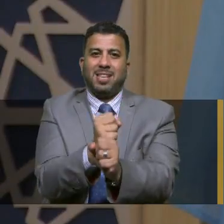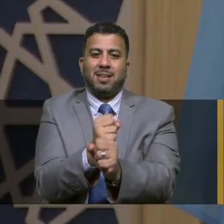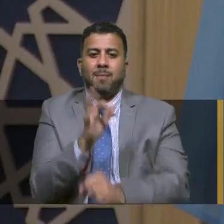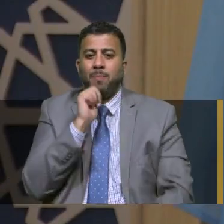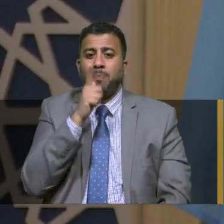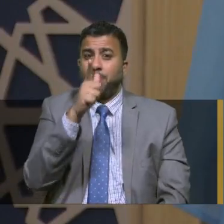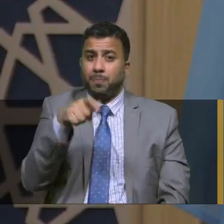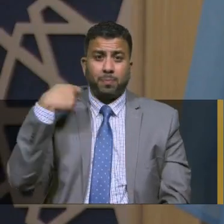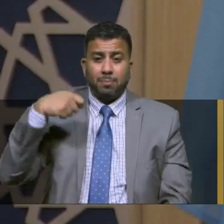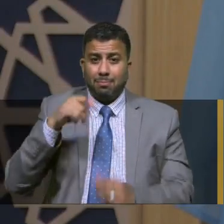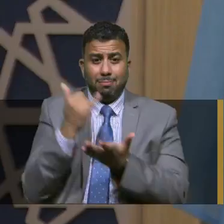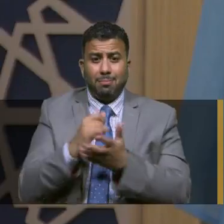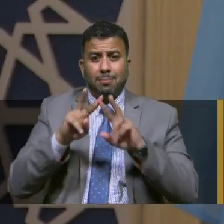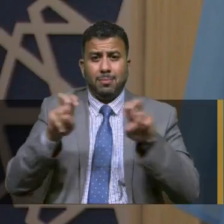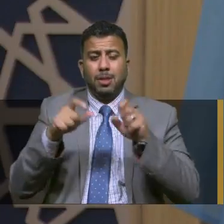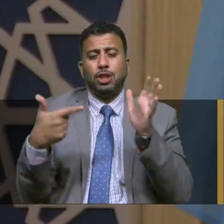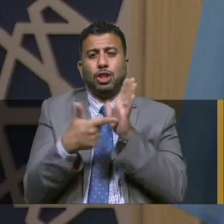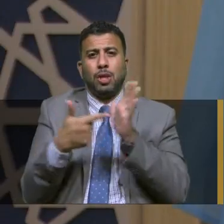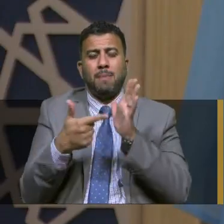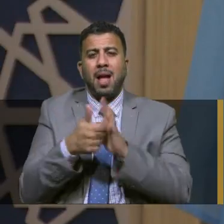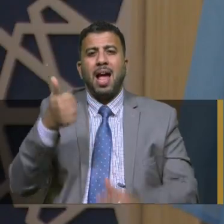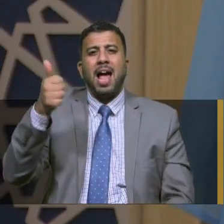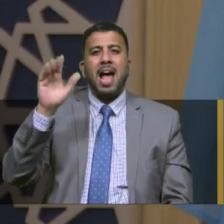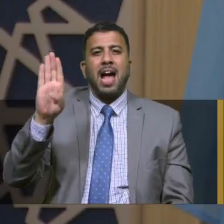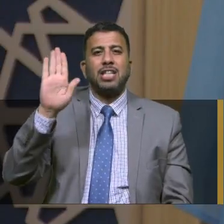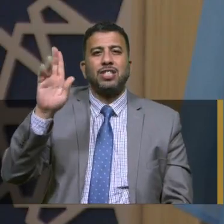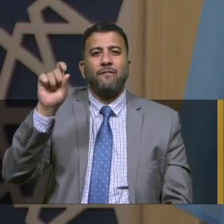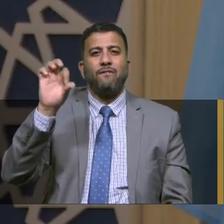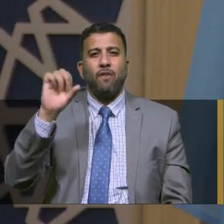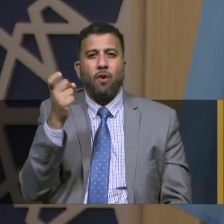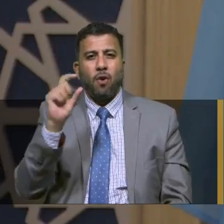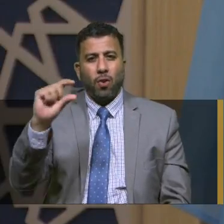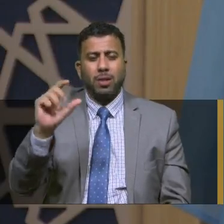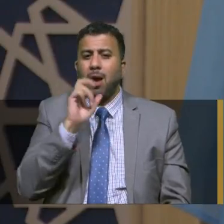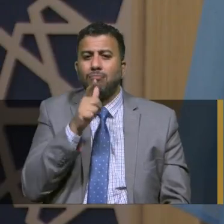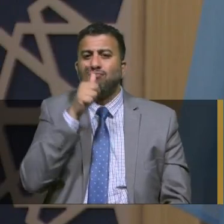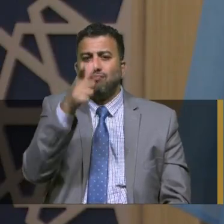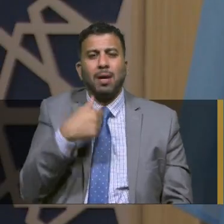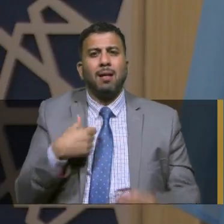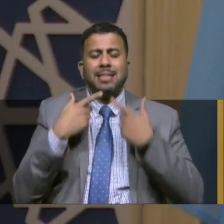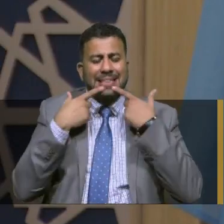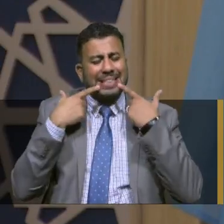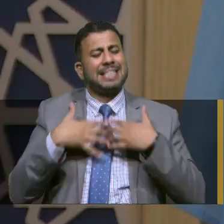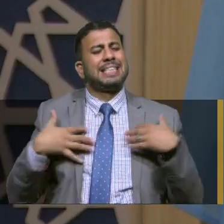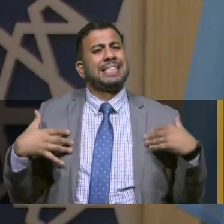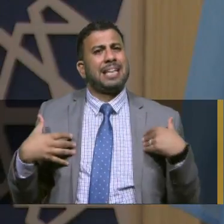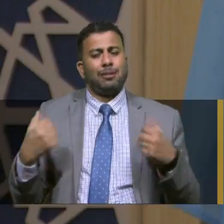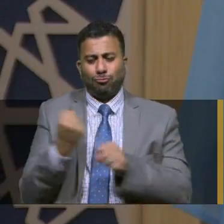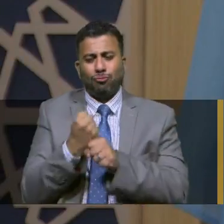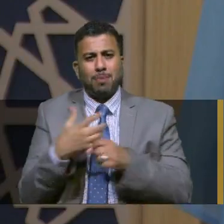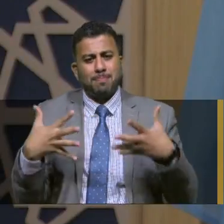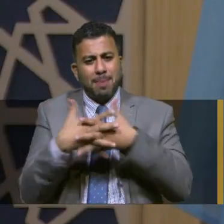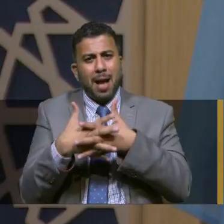بيجار روحاني الباحث في جامعة أكسفورد أعرب في كلمته عن سعادته بالعمل والتعاون مع إكرم الشارقة